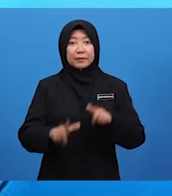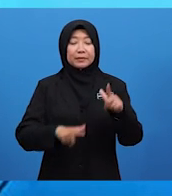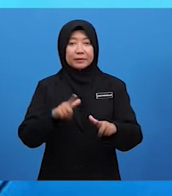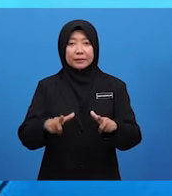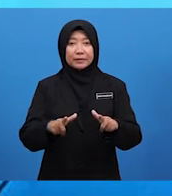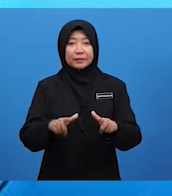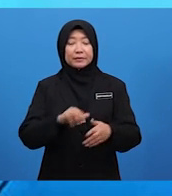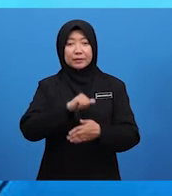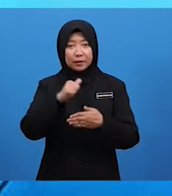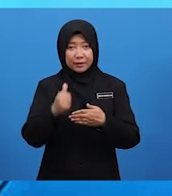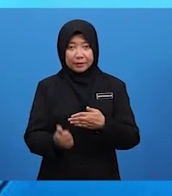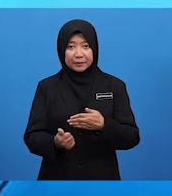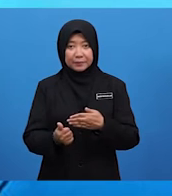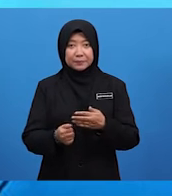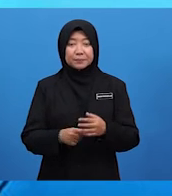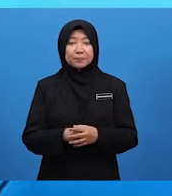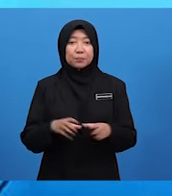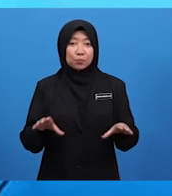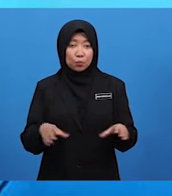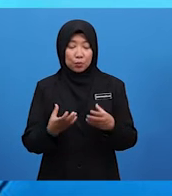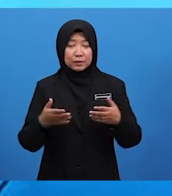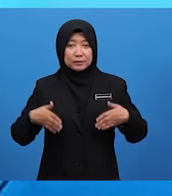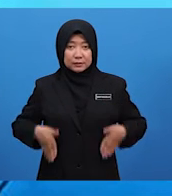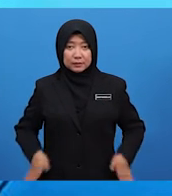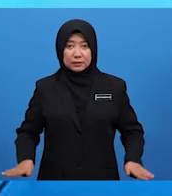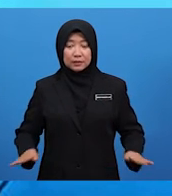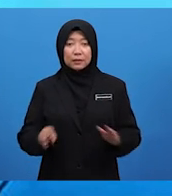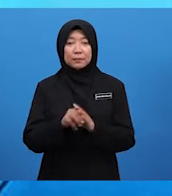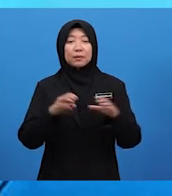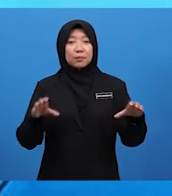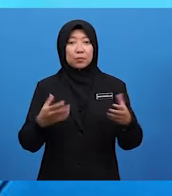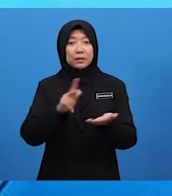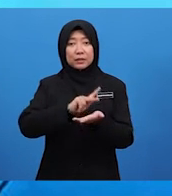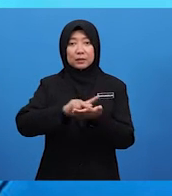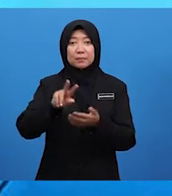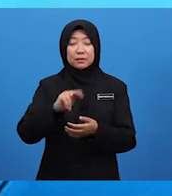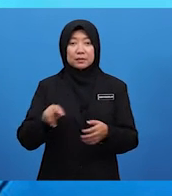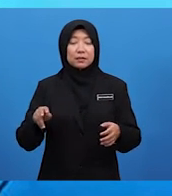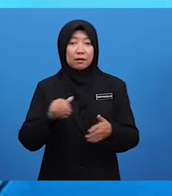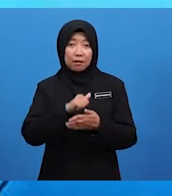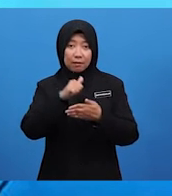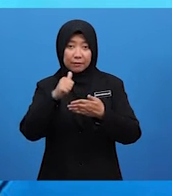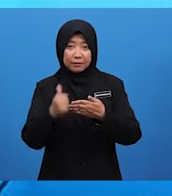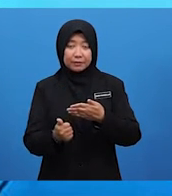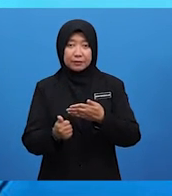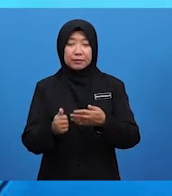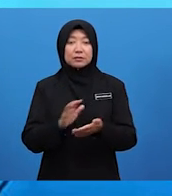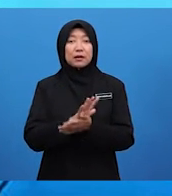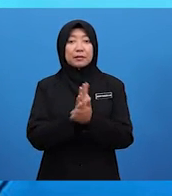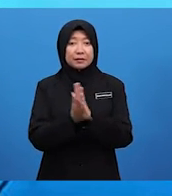terakhir dalam menghasilkan sehelai skirt ialah membuat kemasan akhir.